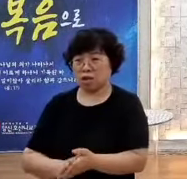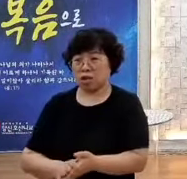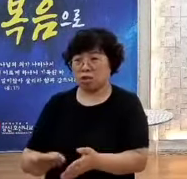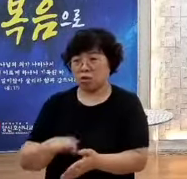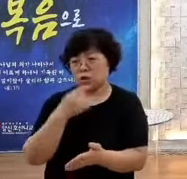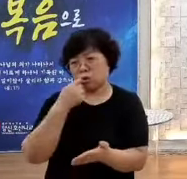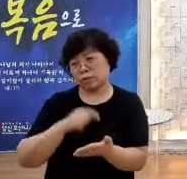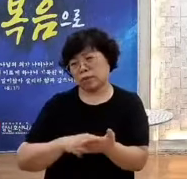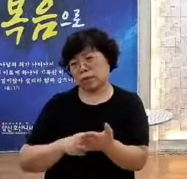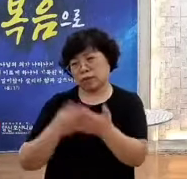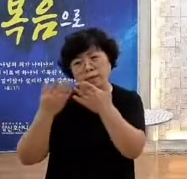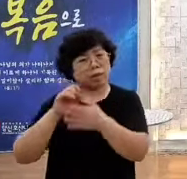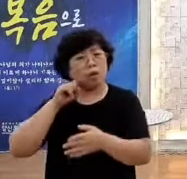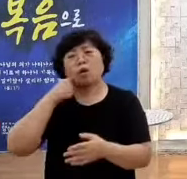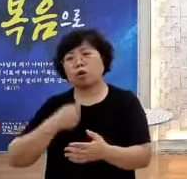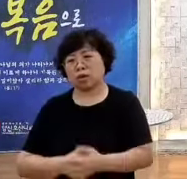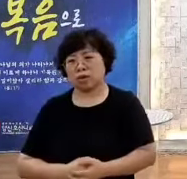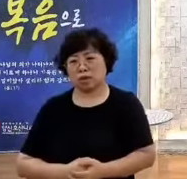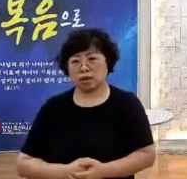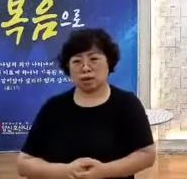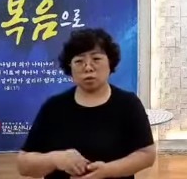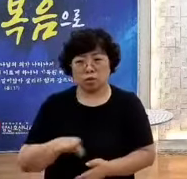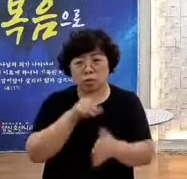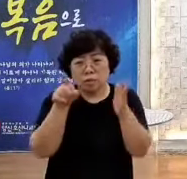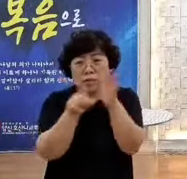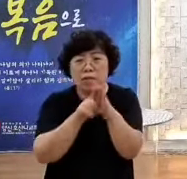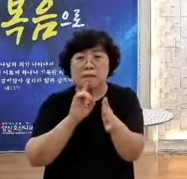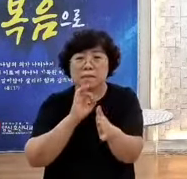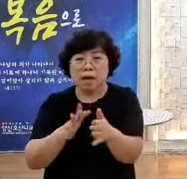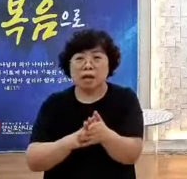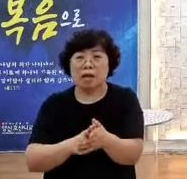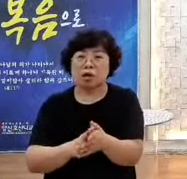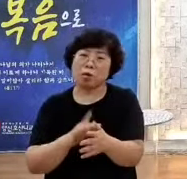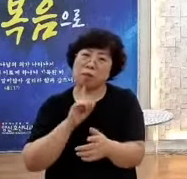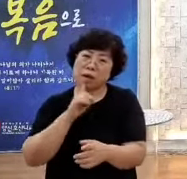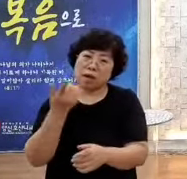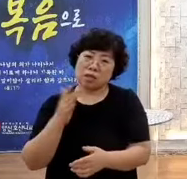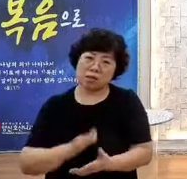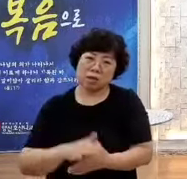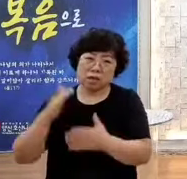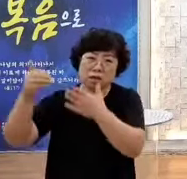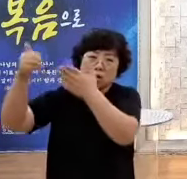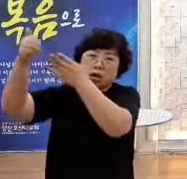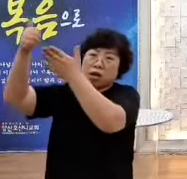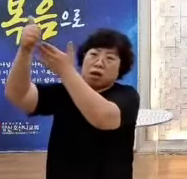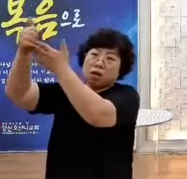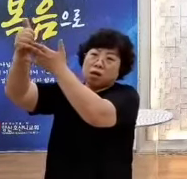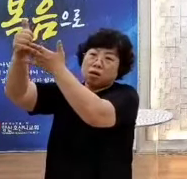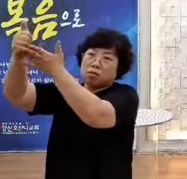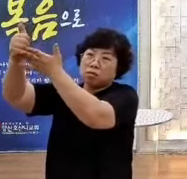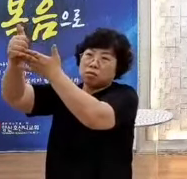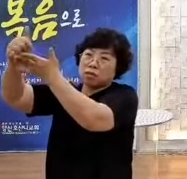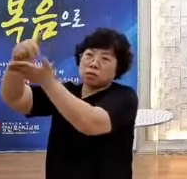아니었어요. 우리는 너무 쉽게 믿기만 하면 되는 이 믿음으로 받았지만, 사실 하나님은 뭘 했어요? 여기 보면